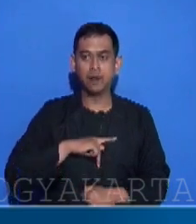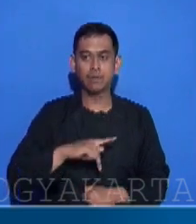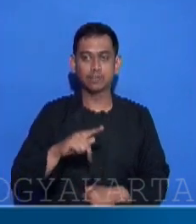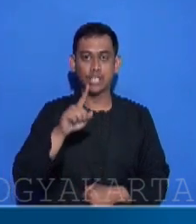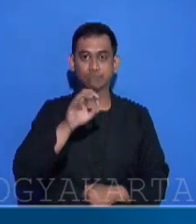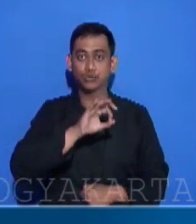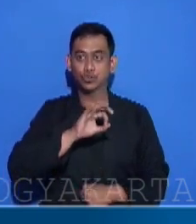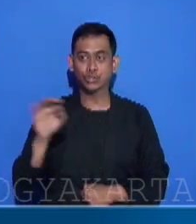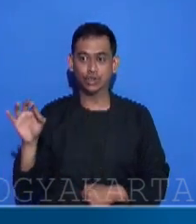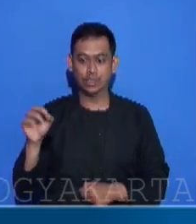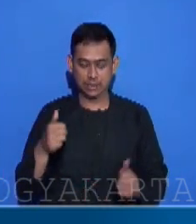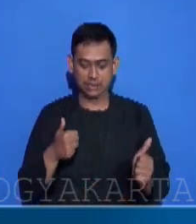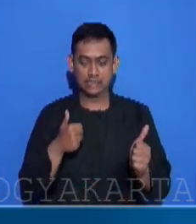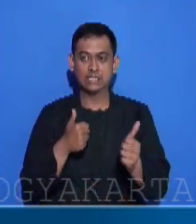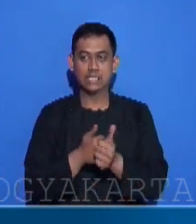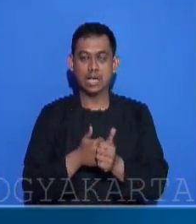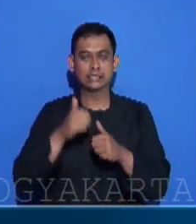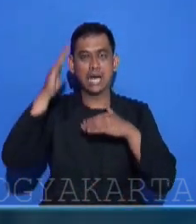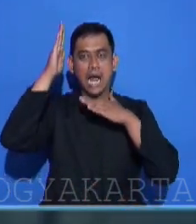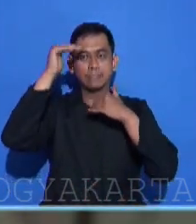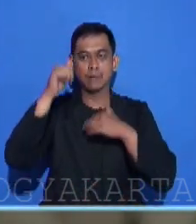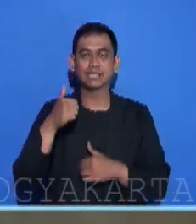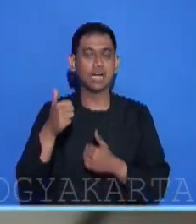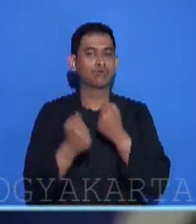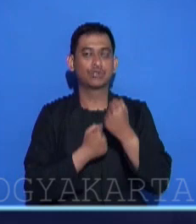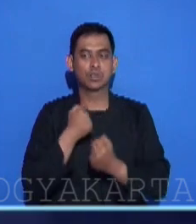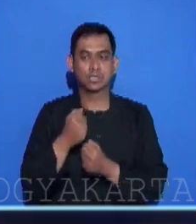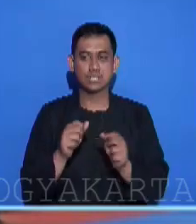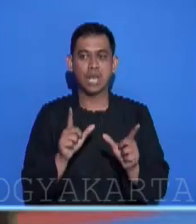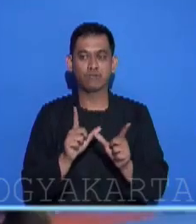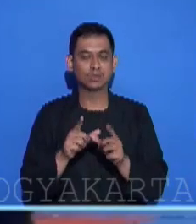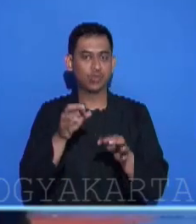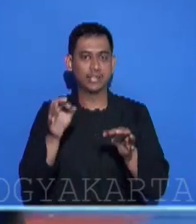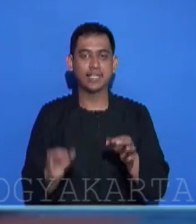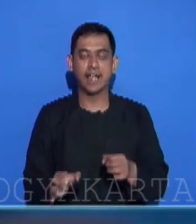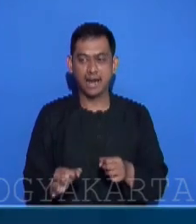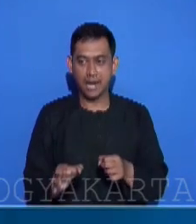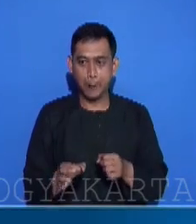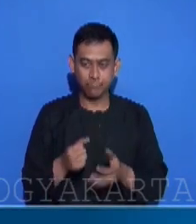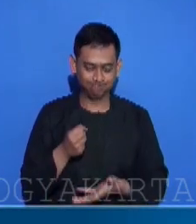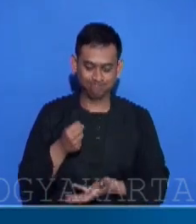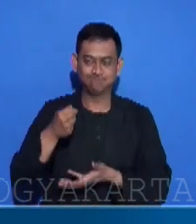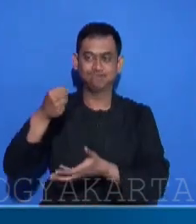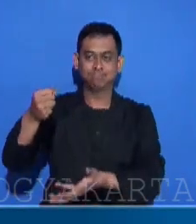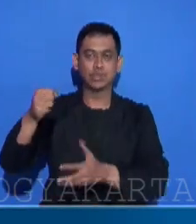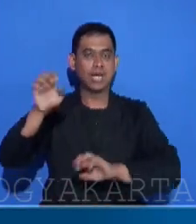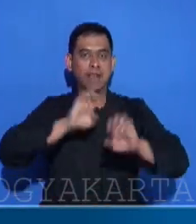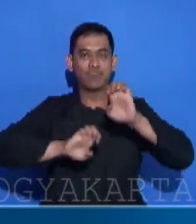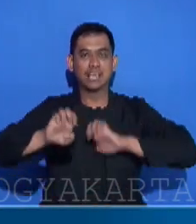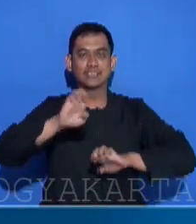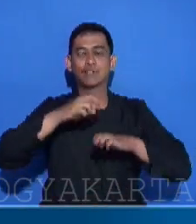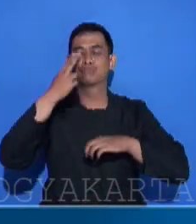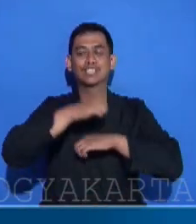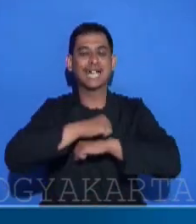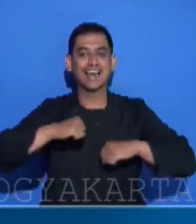lebih nah harapan kita tentunya dengan kegiatan Walikota Cup ini bisa menjadi ajang evaluasi buat atlet-atlet